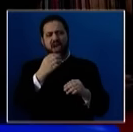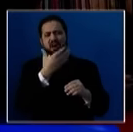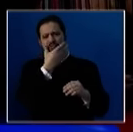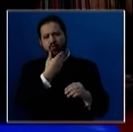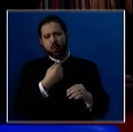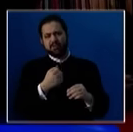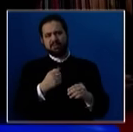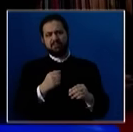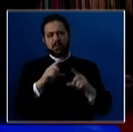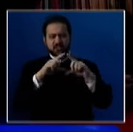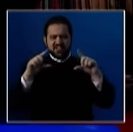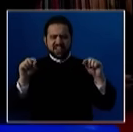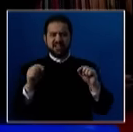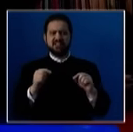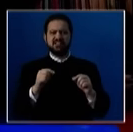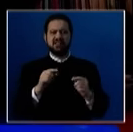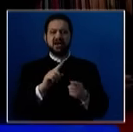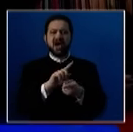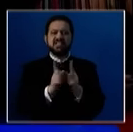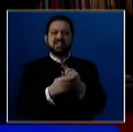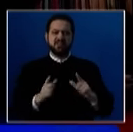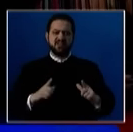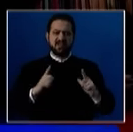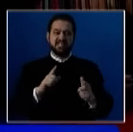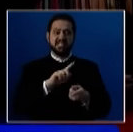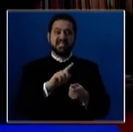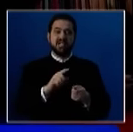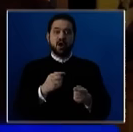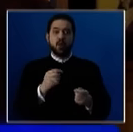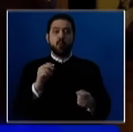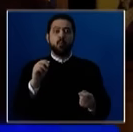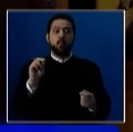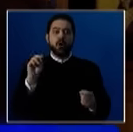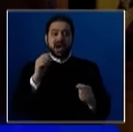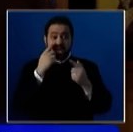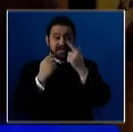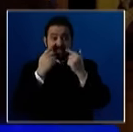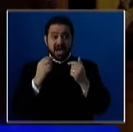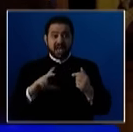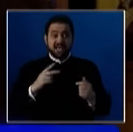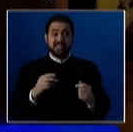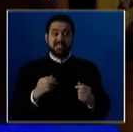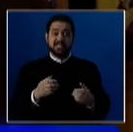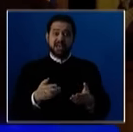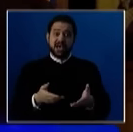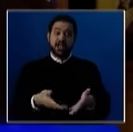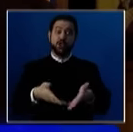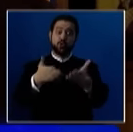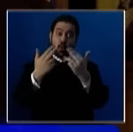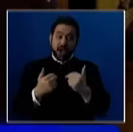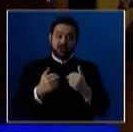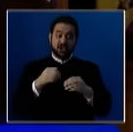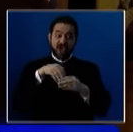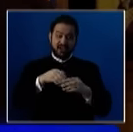a pocăinței și spune că pocăința este întoarcerea în inima lui Dumnezeu. Toată nevoința, de fapt, se înscrie în